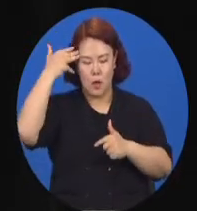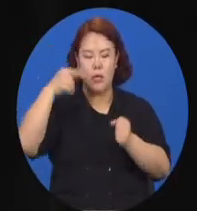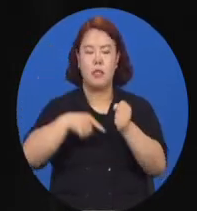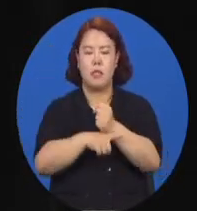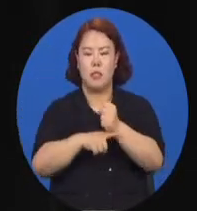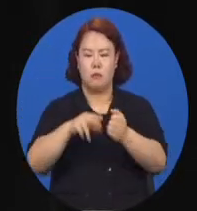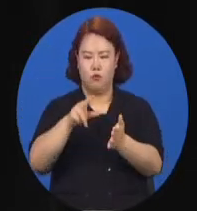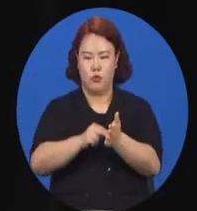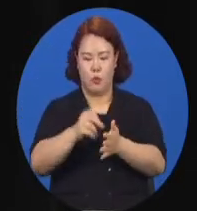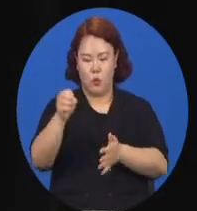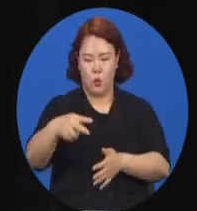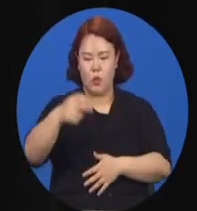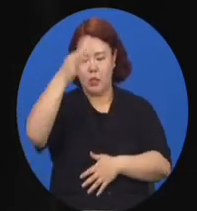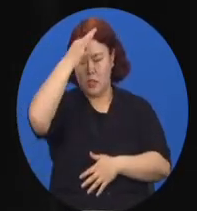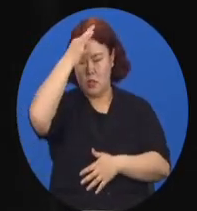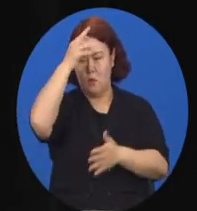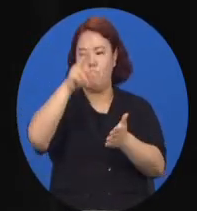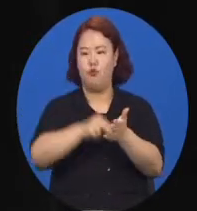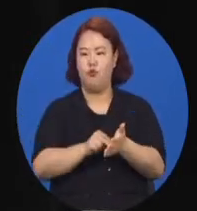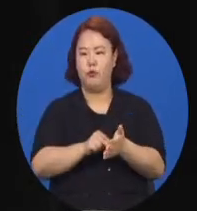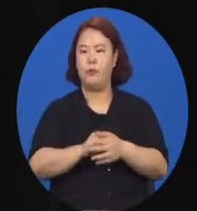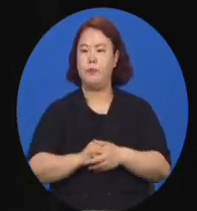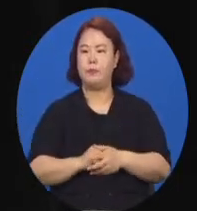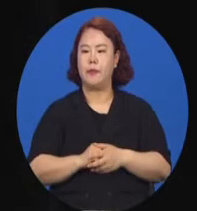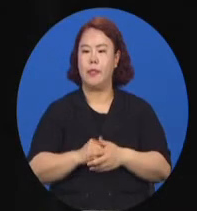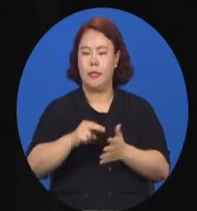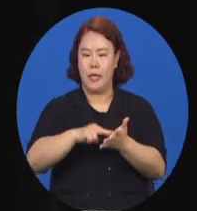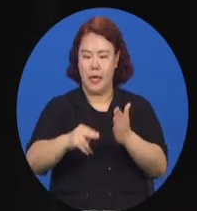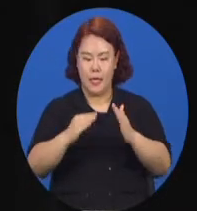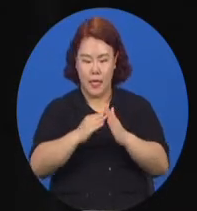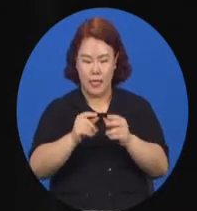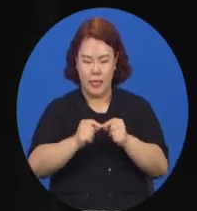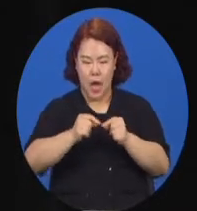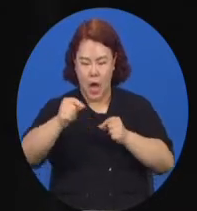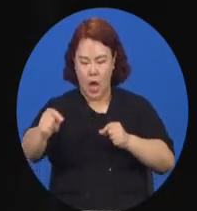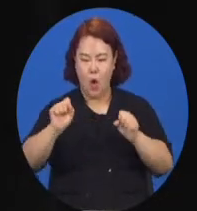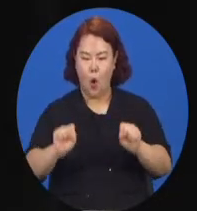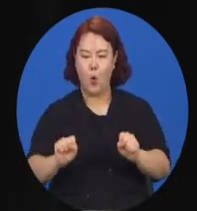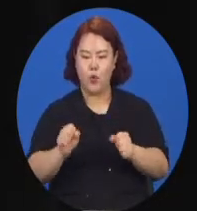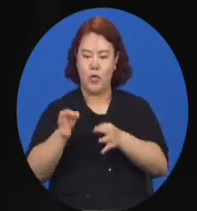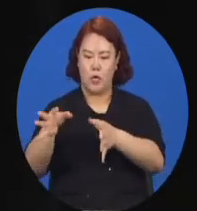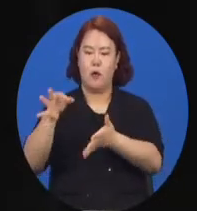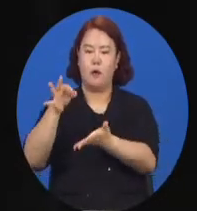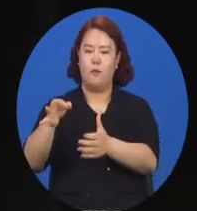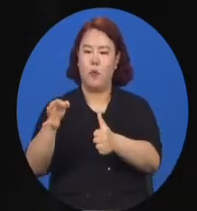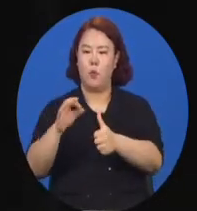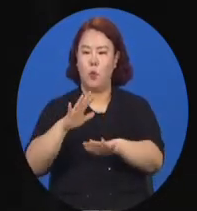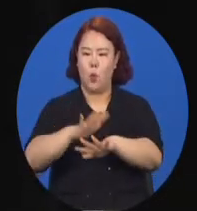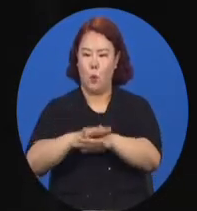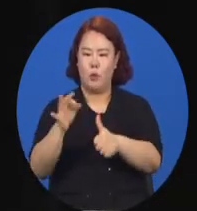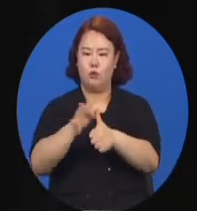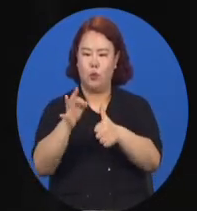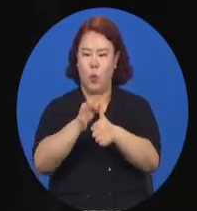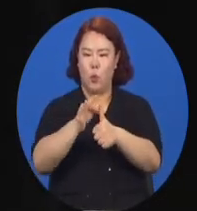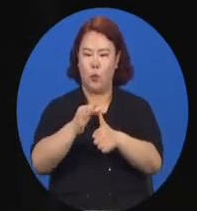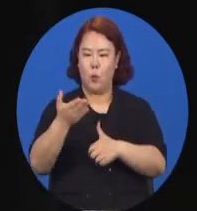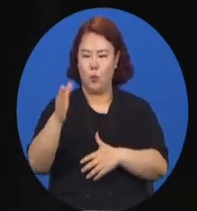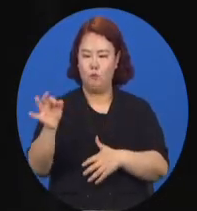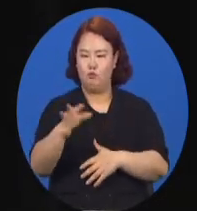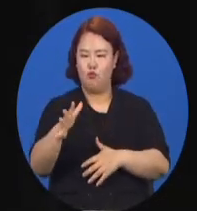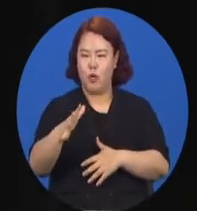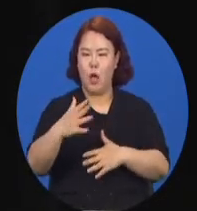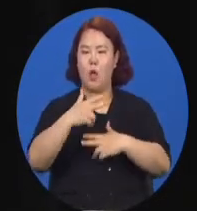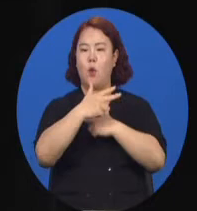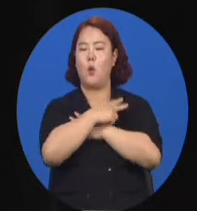문제고 실력의 문제입니다. 단양 장기 거주 기여금, 농민수당, 무상교복 이런